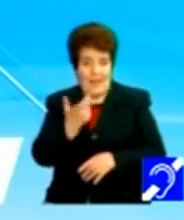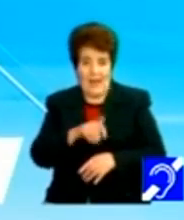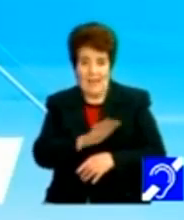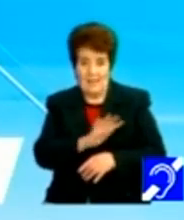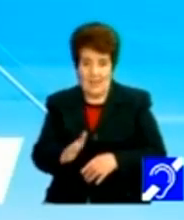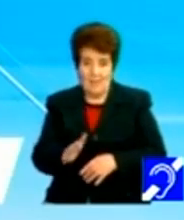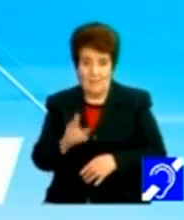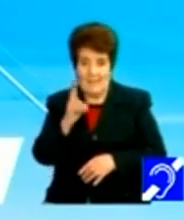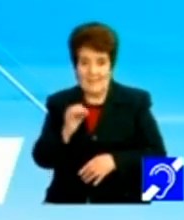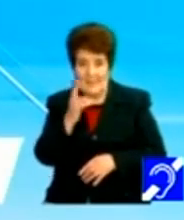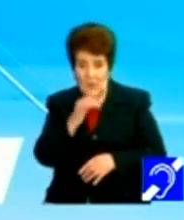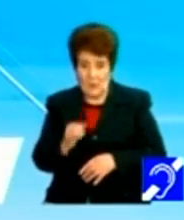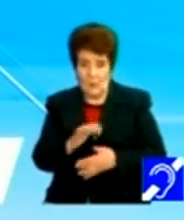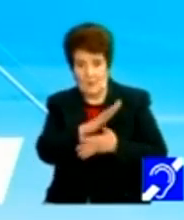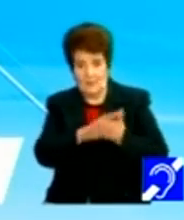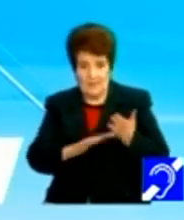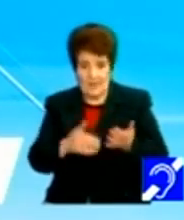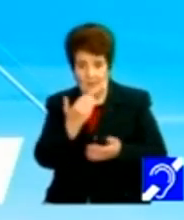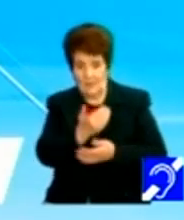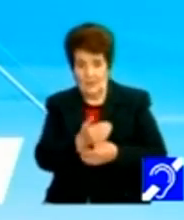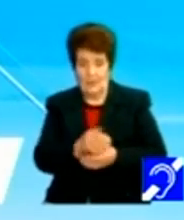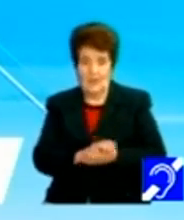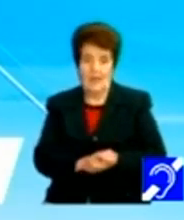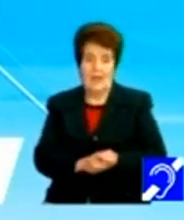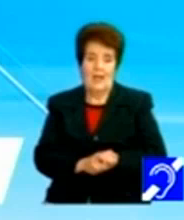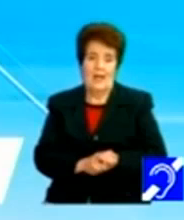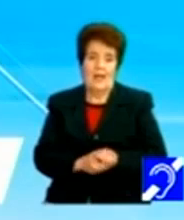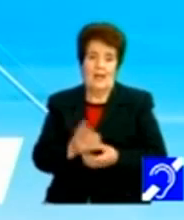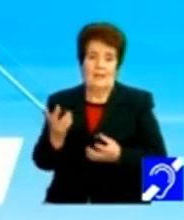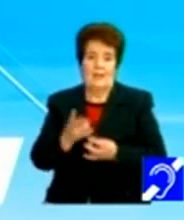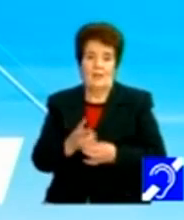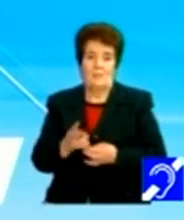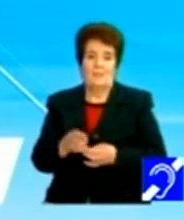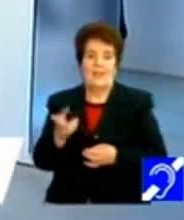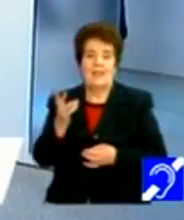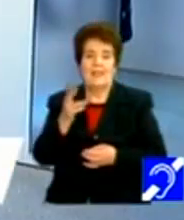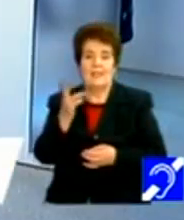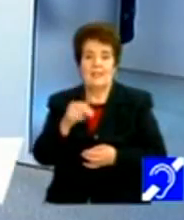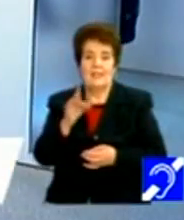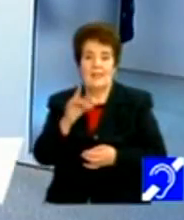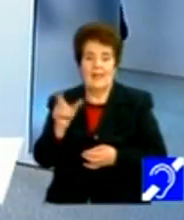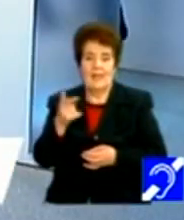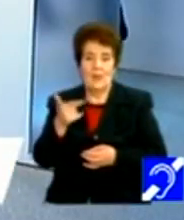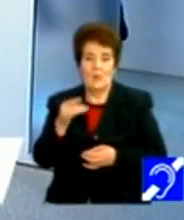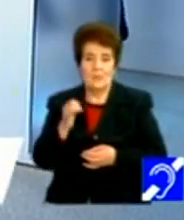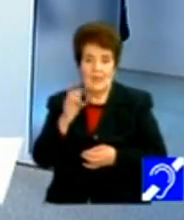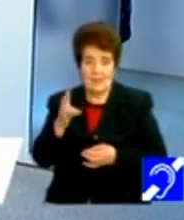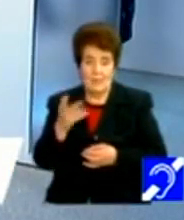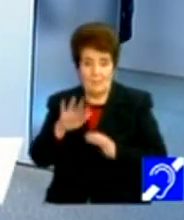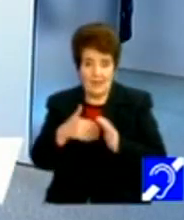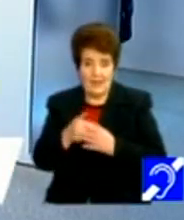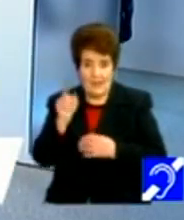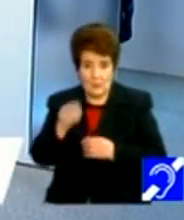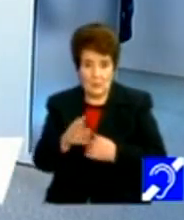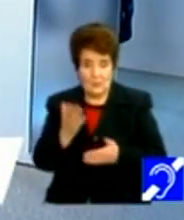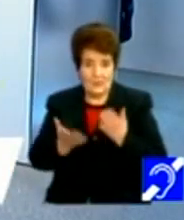ar trebui domnul Țicu să vă cereți scuze în fața domnului Chirinciu. Și Nistor Grozavă tot înscenat și Drăguțanu tot înscenat. Așa, poftim. Păi atunci,